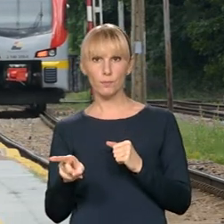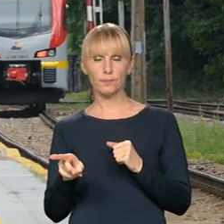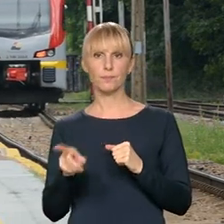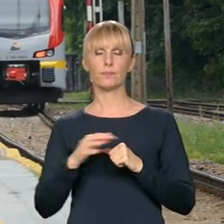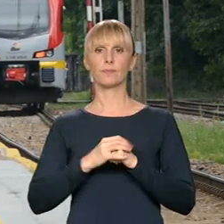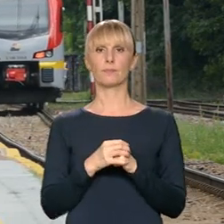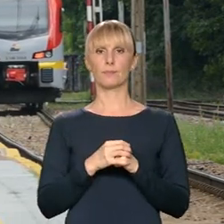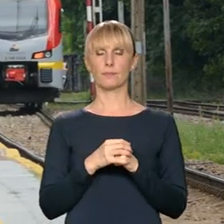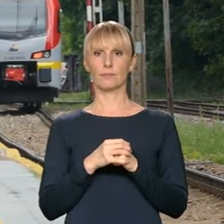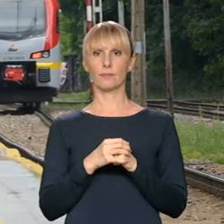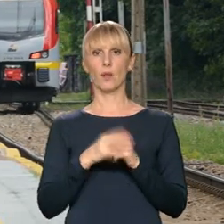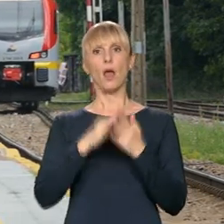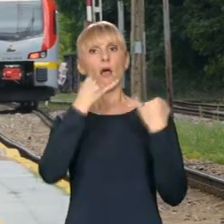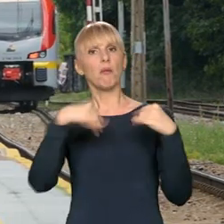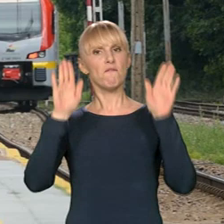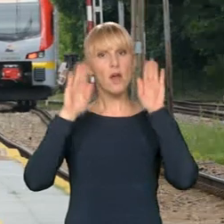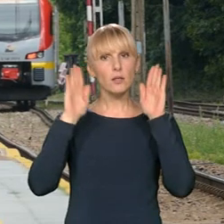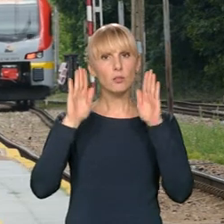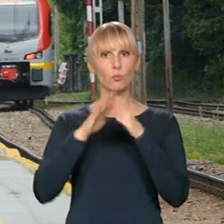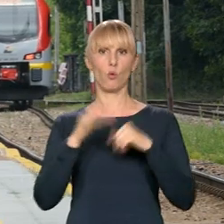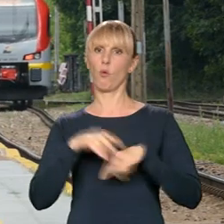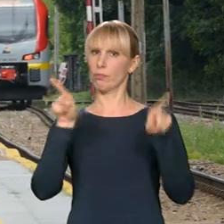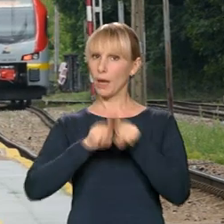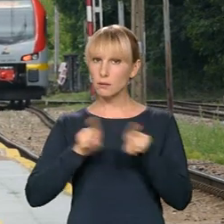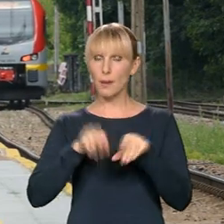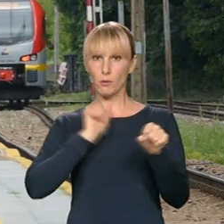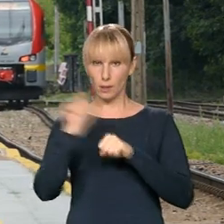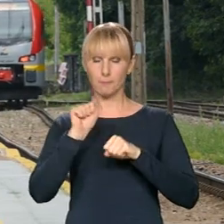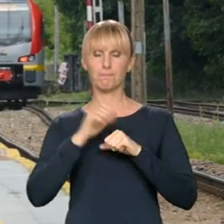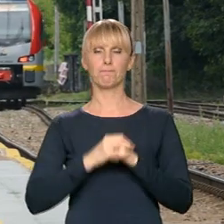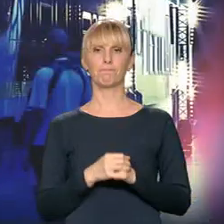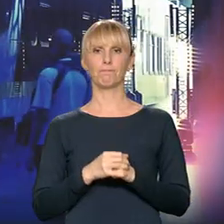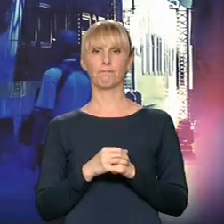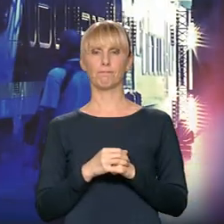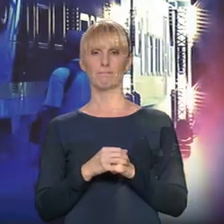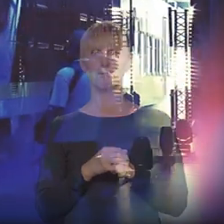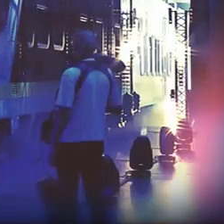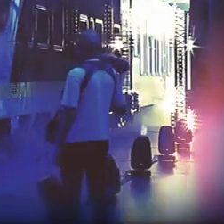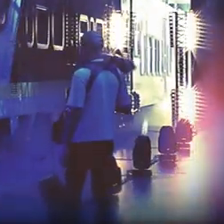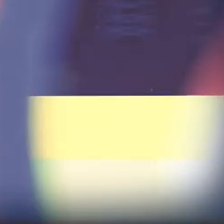lka.locke.pl oraz na facebookowym profilu Łódzkiej Kolei Aglomeracyjnej.